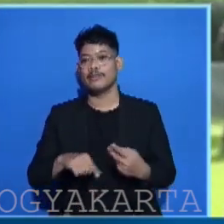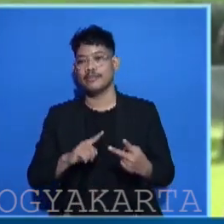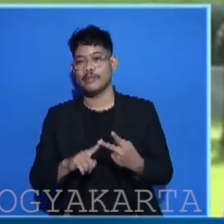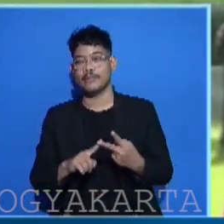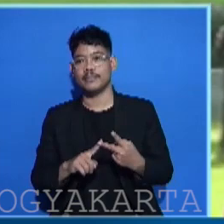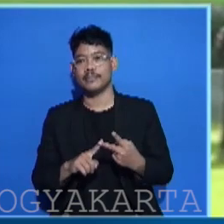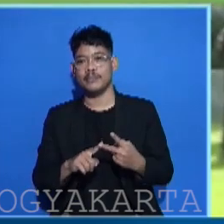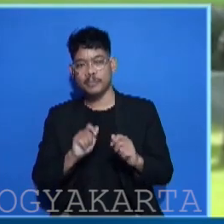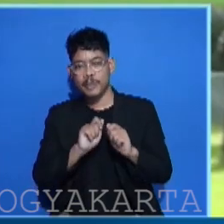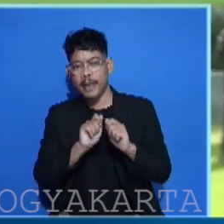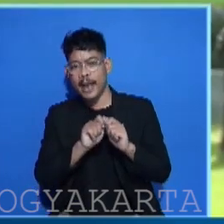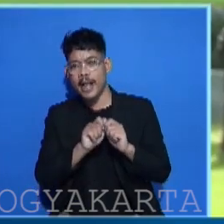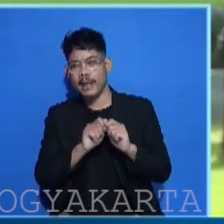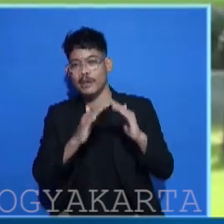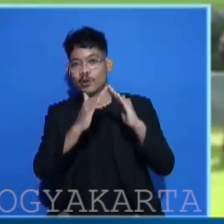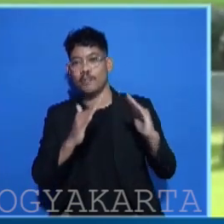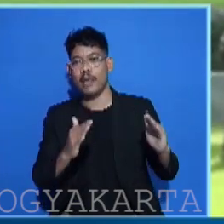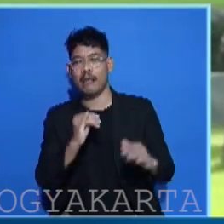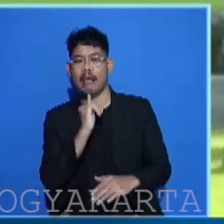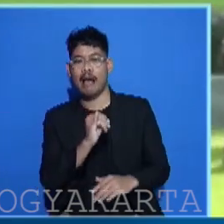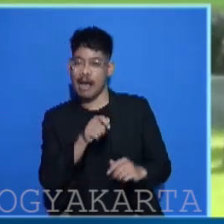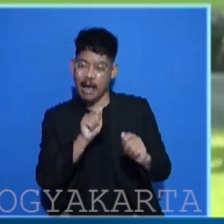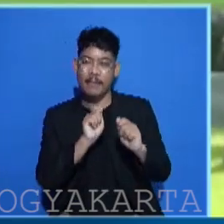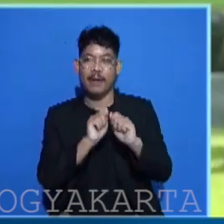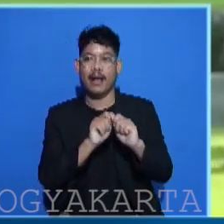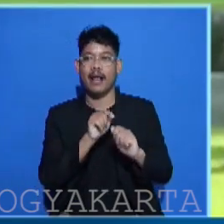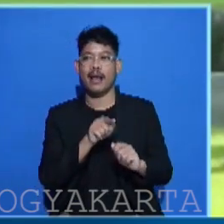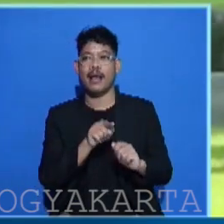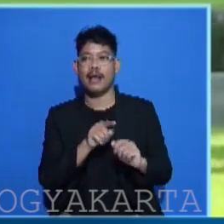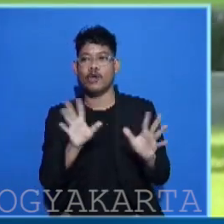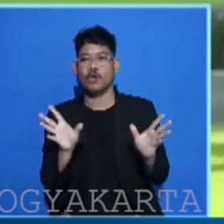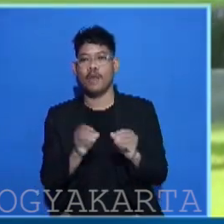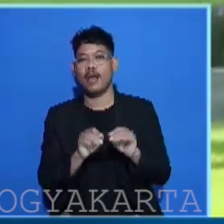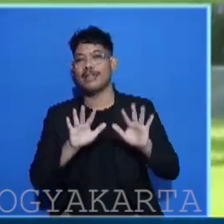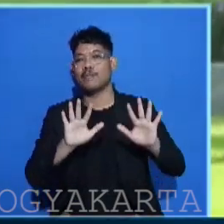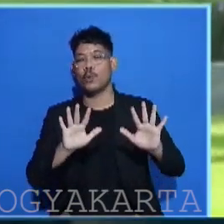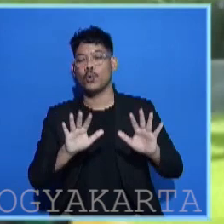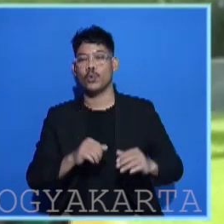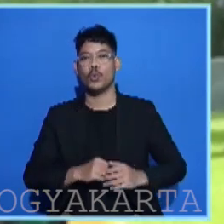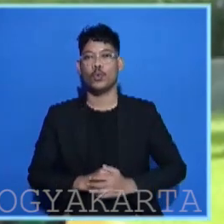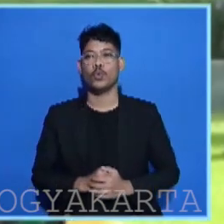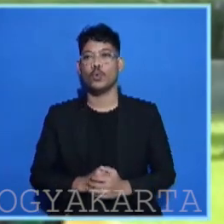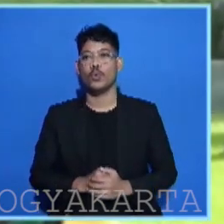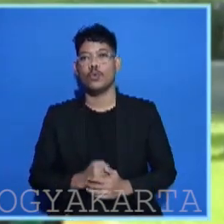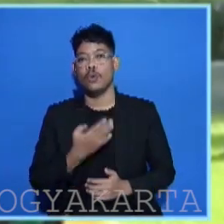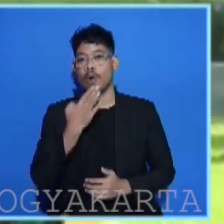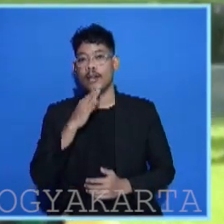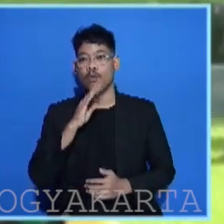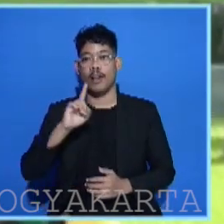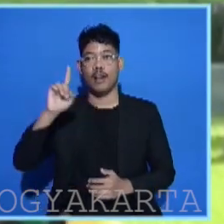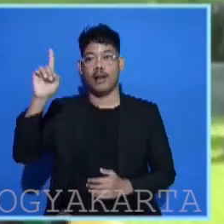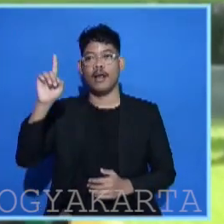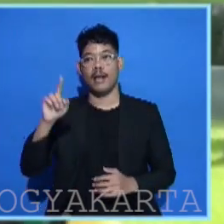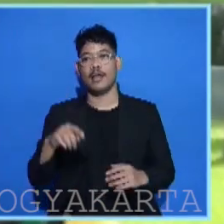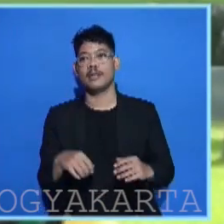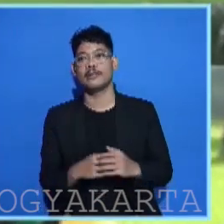perbaikan rumah tidak layak huni sejumlah 10 unit, dan alhamdulillah tadi ada tambahan dari Basnas, sehingga